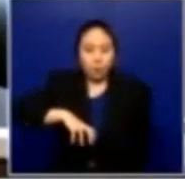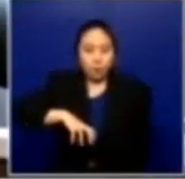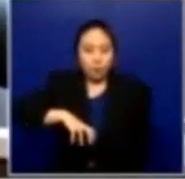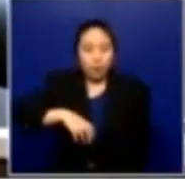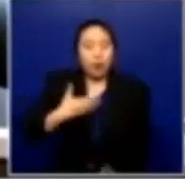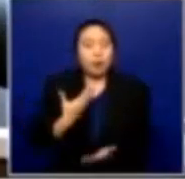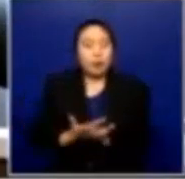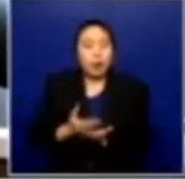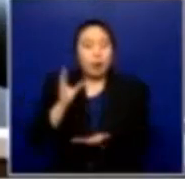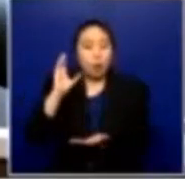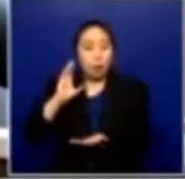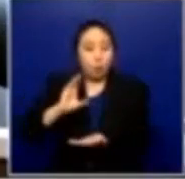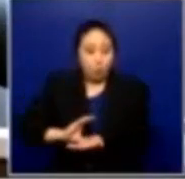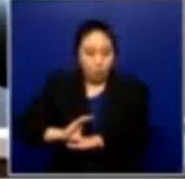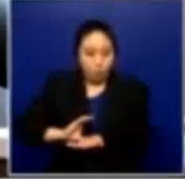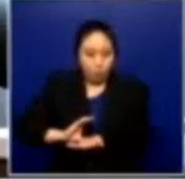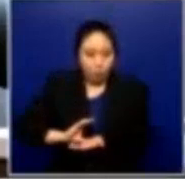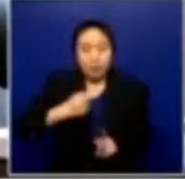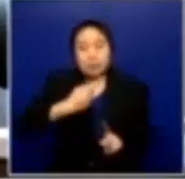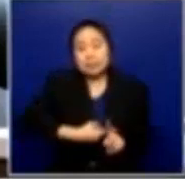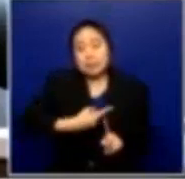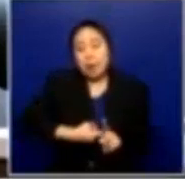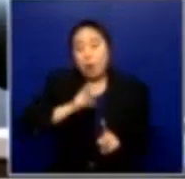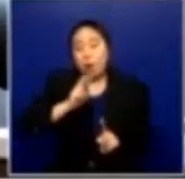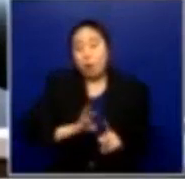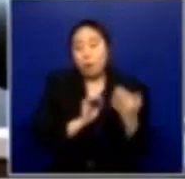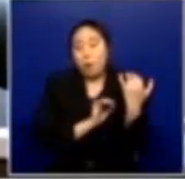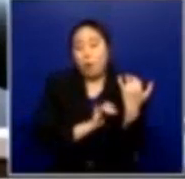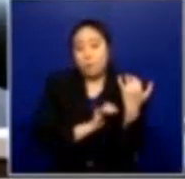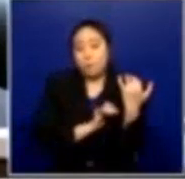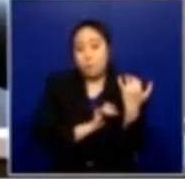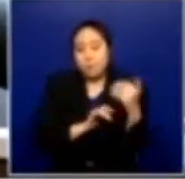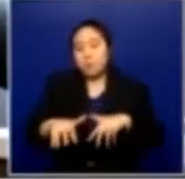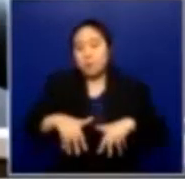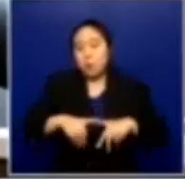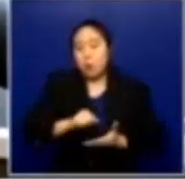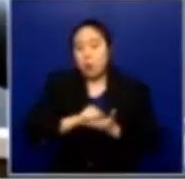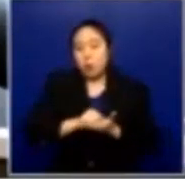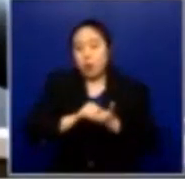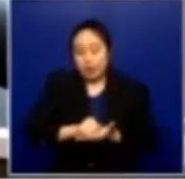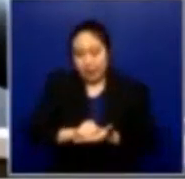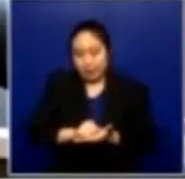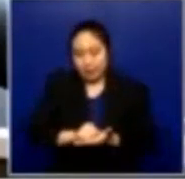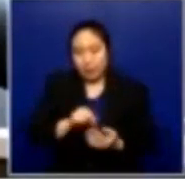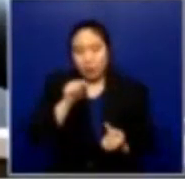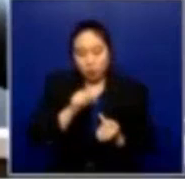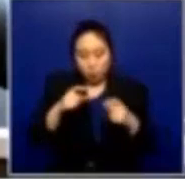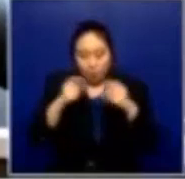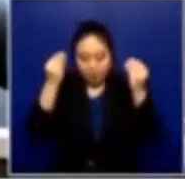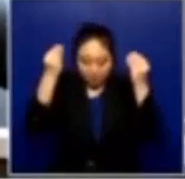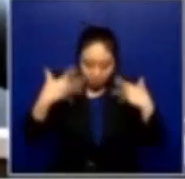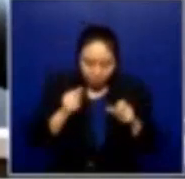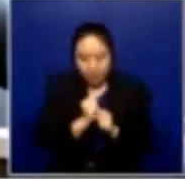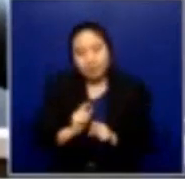เป็นงบประมาณและการเช่าระบบคอมพิวเตอร์ให้บริการประชาชนด้านการทะเบียนและบัตรประชา